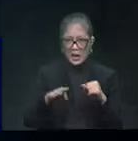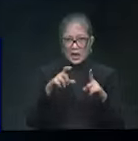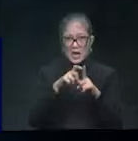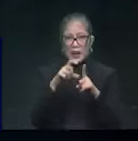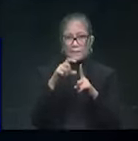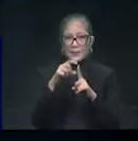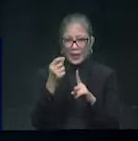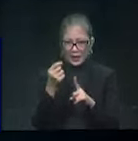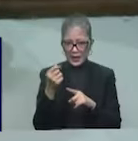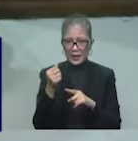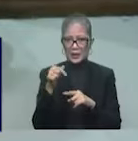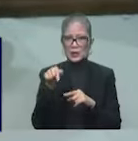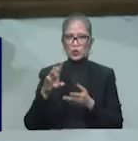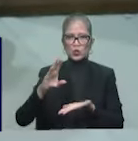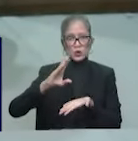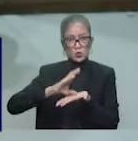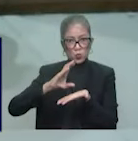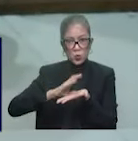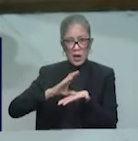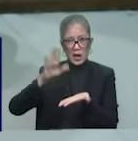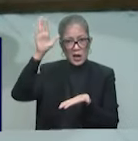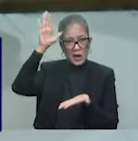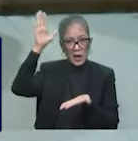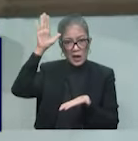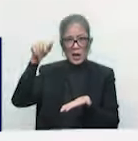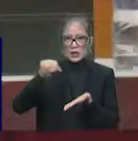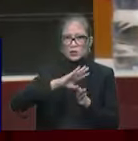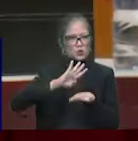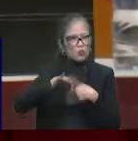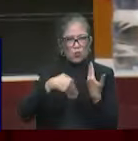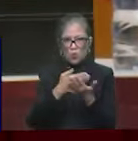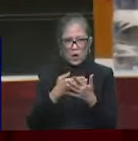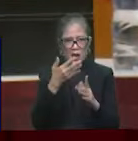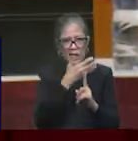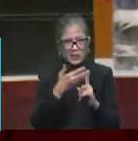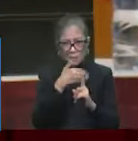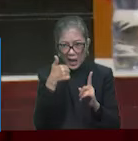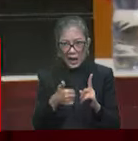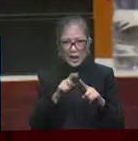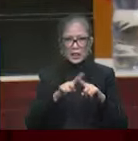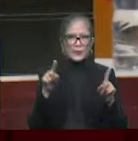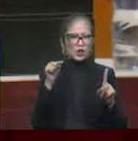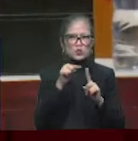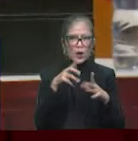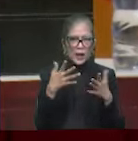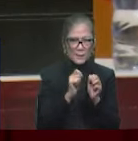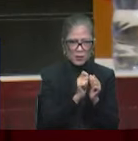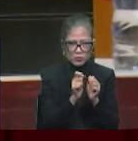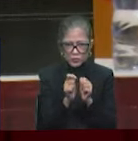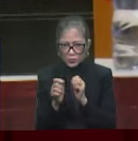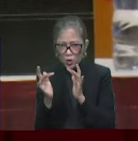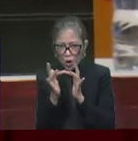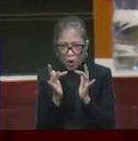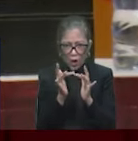24 tersangka berperan sebagai bandar, agen hingga pengepul data. Hasil pengembangan kasus tersebut, kami telah berhasil melakukan penangkapan